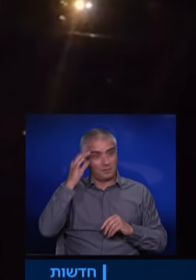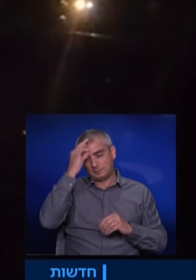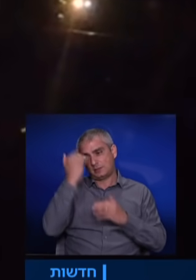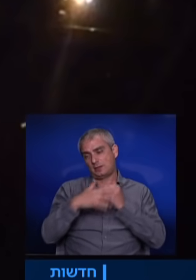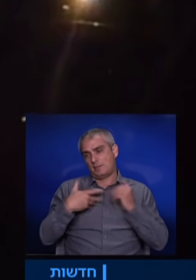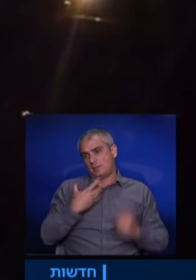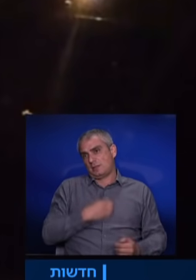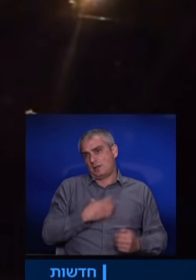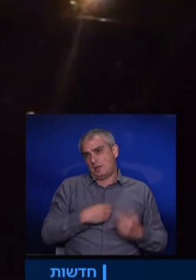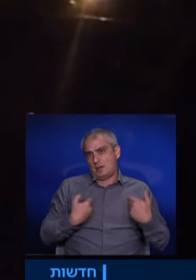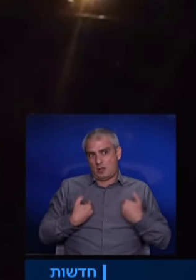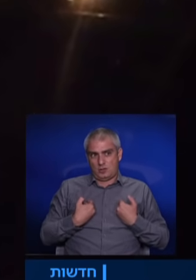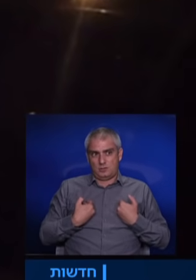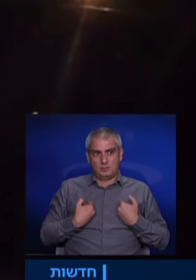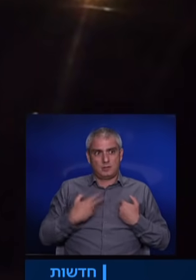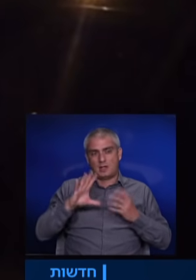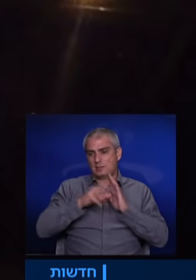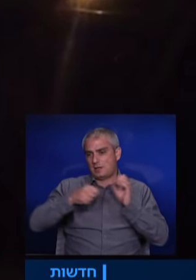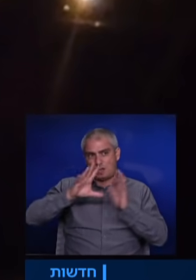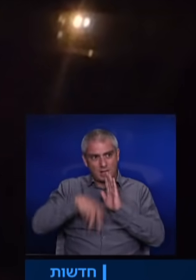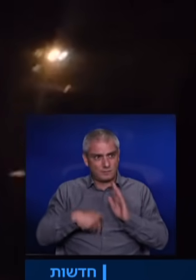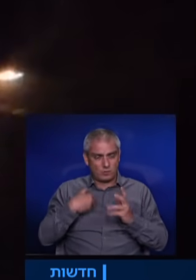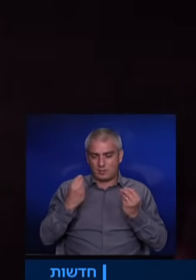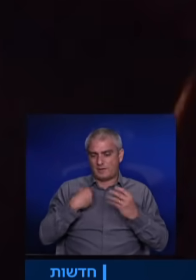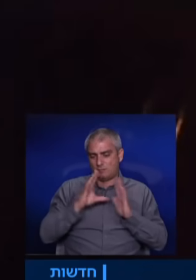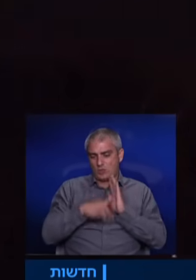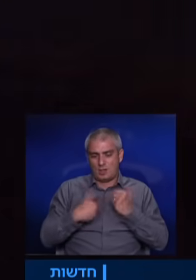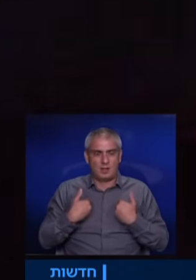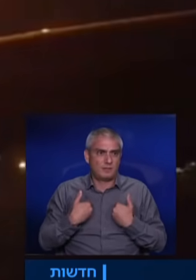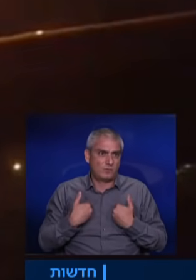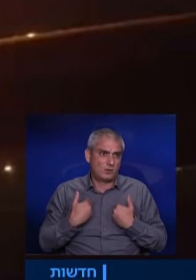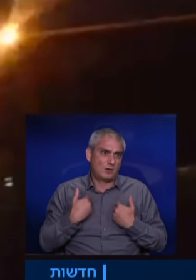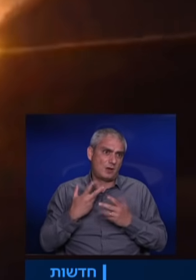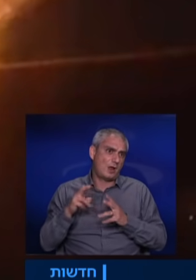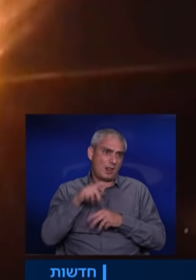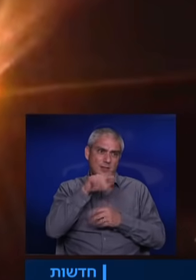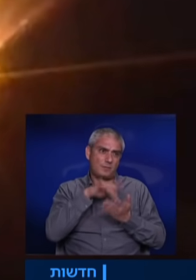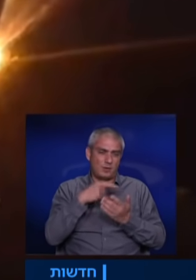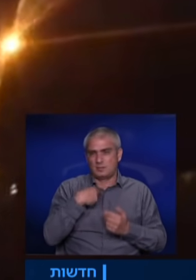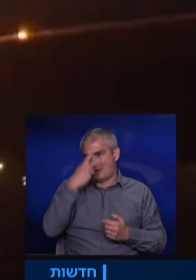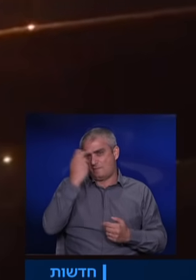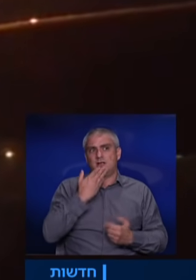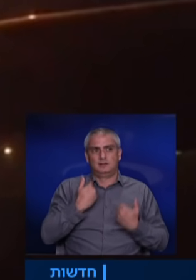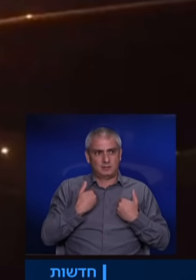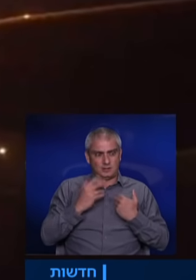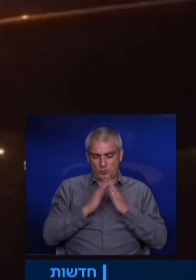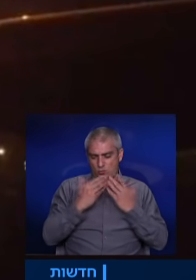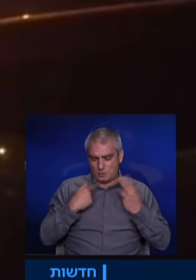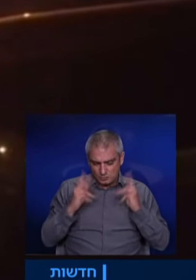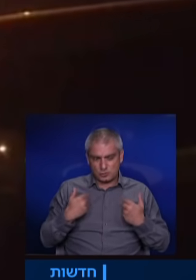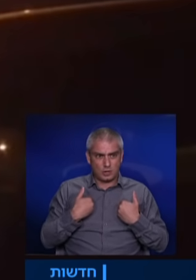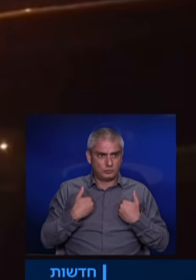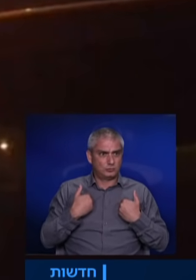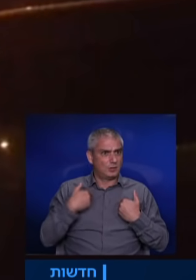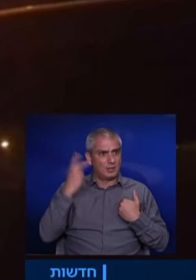אני בדיכון, גנבו לי תיק, גנבו לי דברים, עברתי במקום, אני ערבי ישראלי, יש לי תעודות. התכוונתי